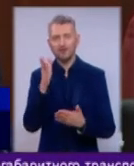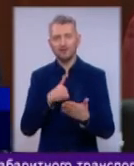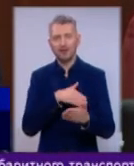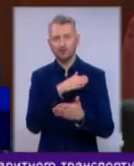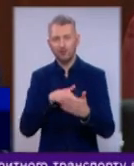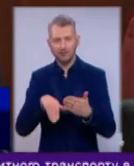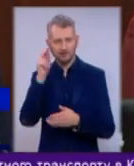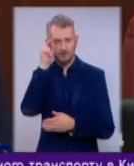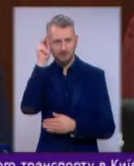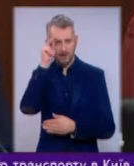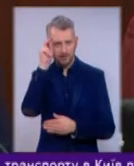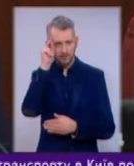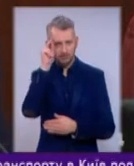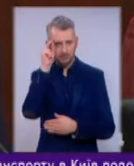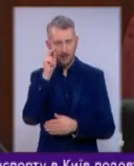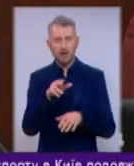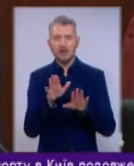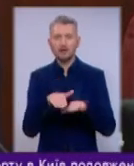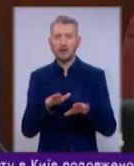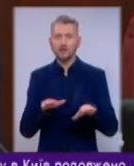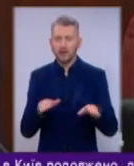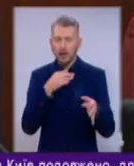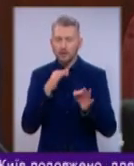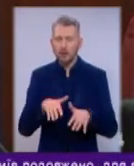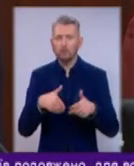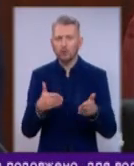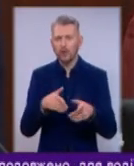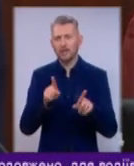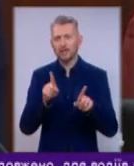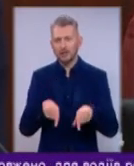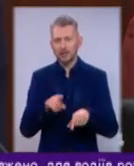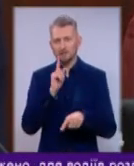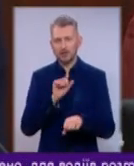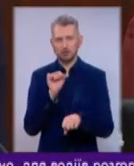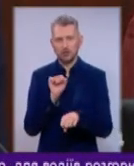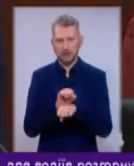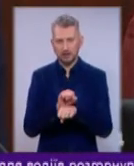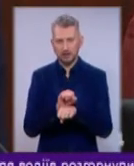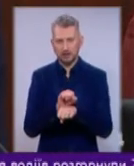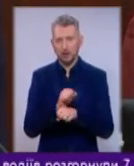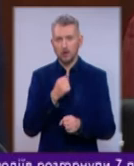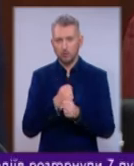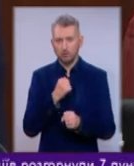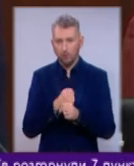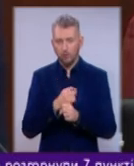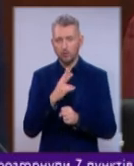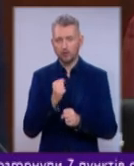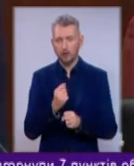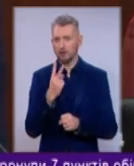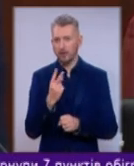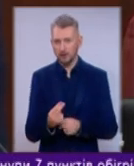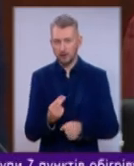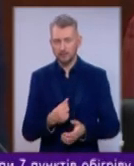скасувати навчання. Дитячим садкам рекомендували теж призупинити роботу на